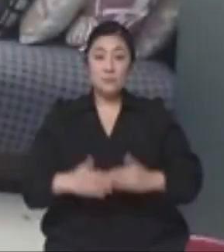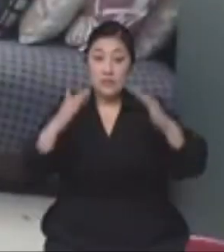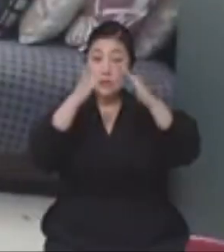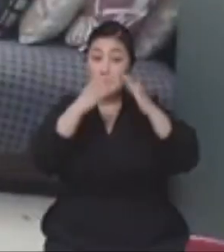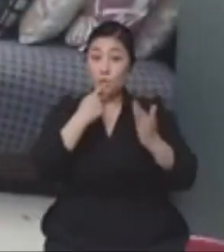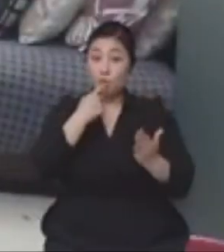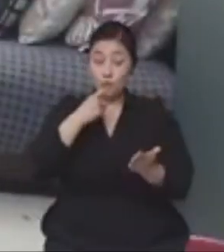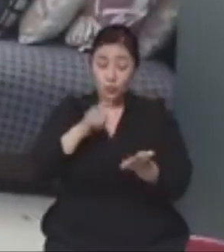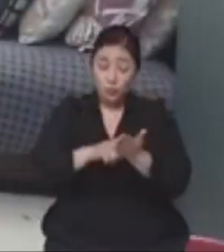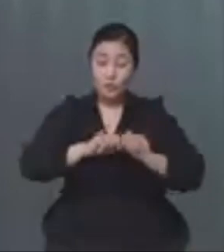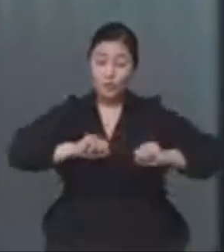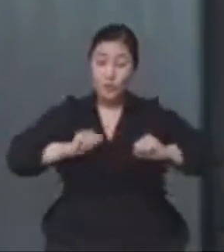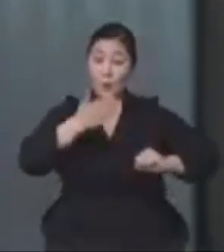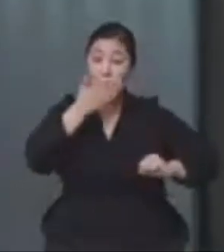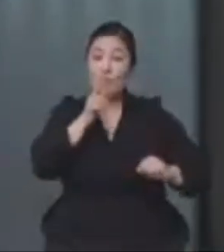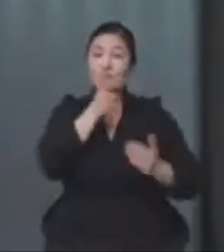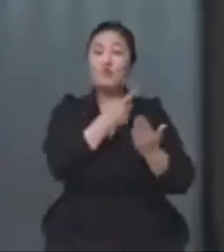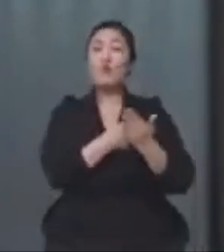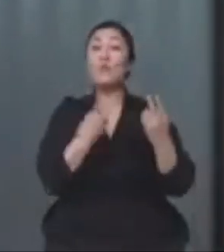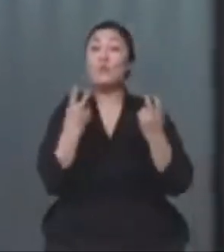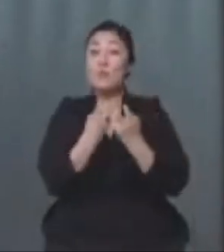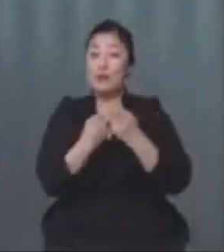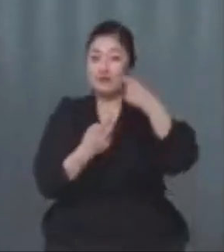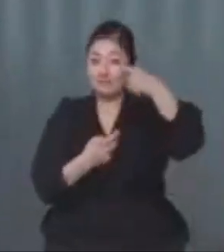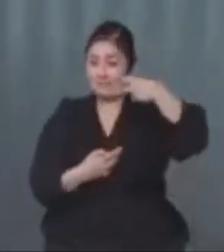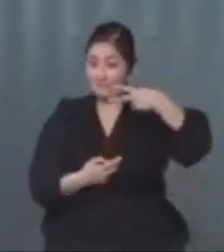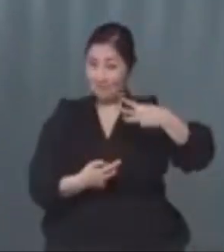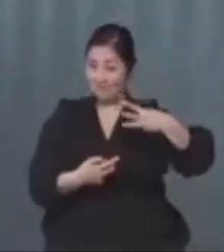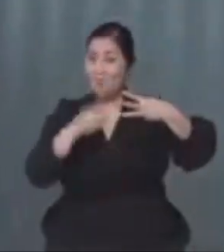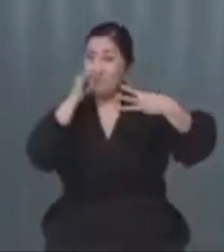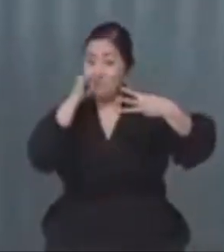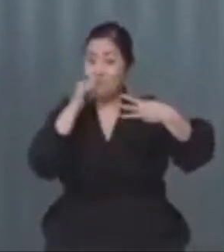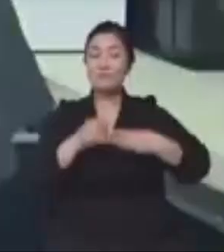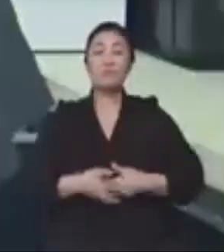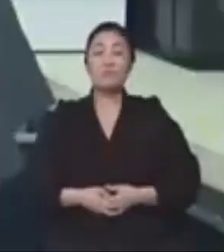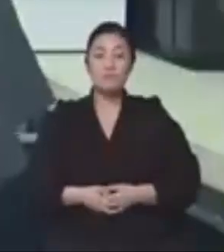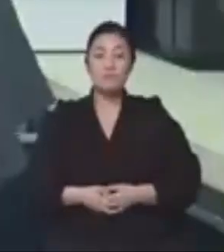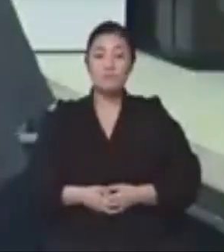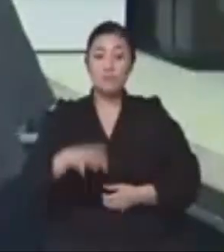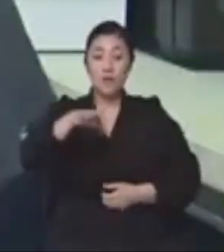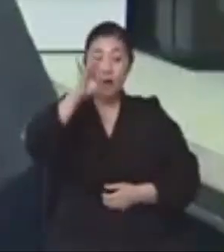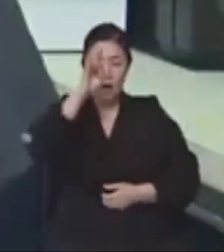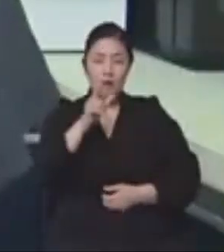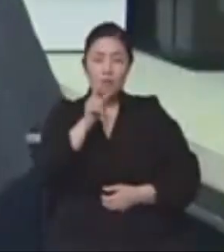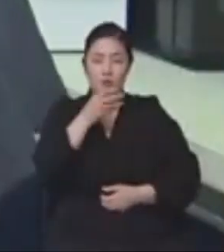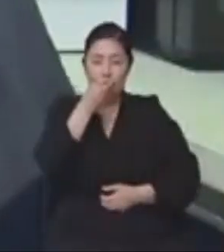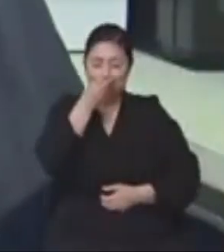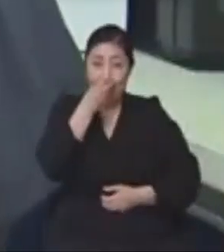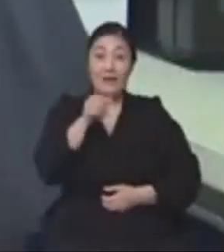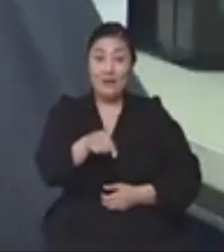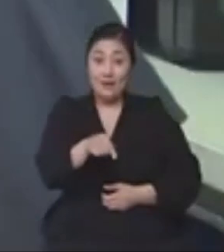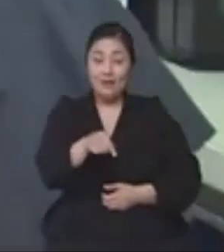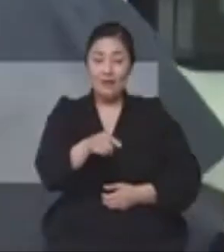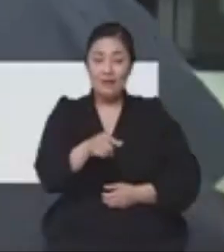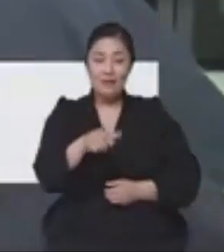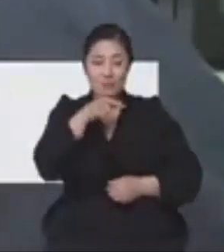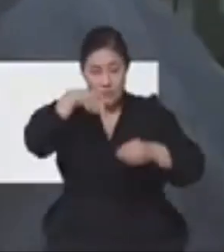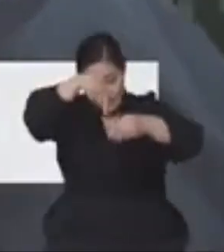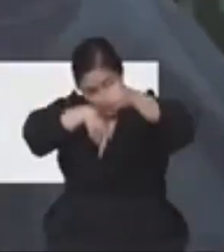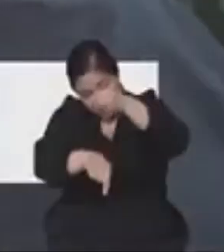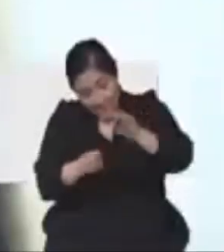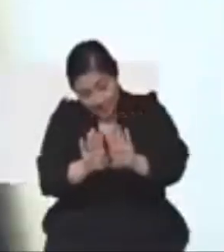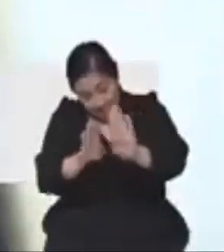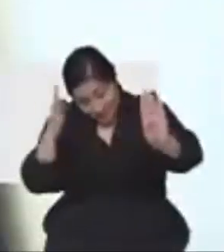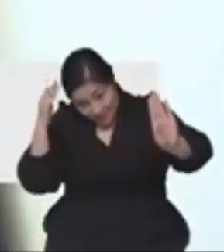집에서 쉽게 실천할 수 있는 물 절약, 세 가지만 기억하면 됩니다. 우선 수압입니다. 싱크대 및